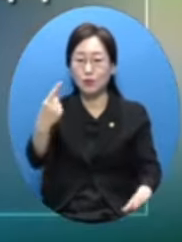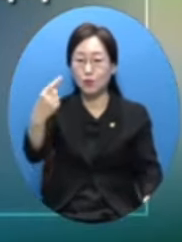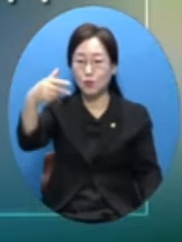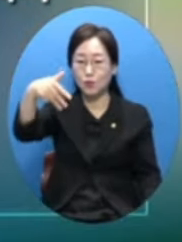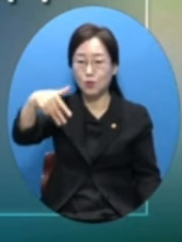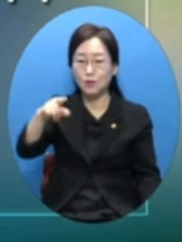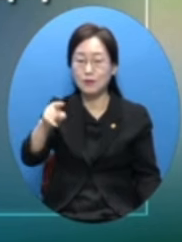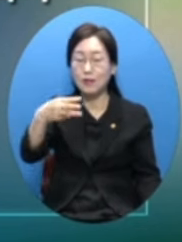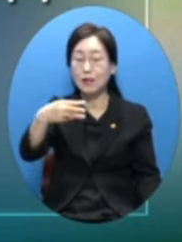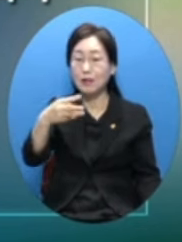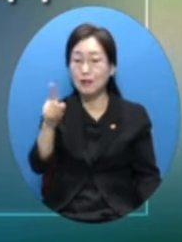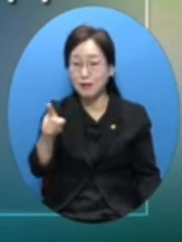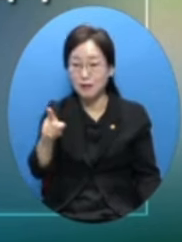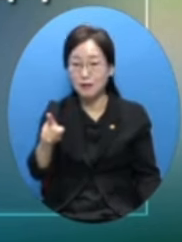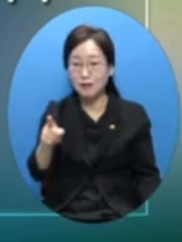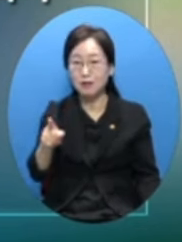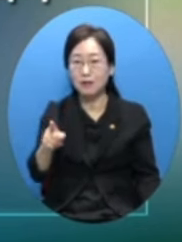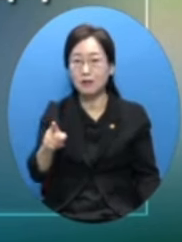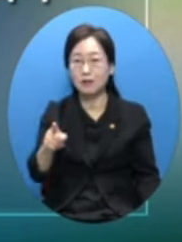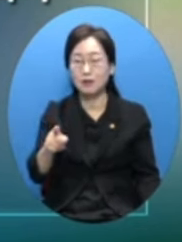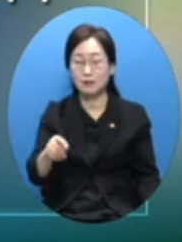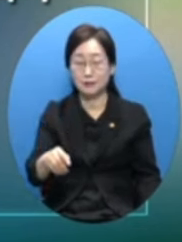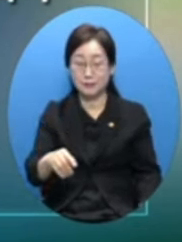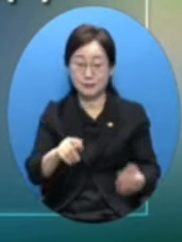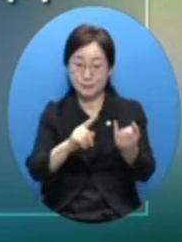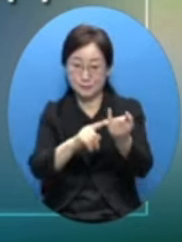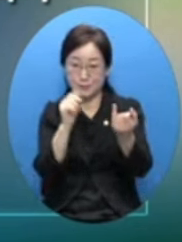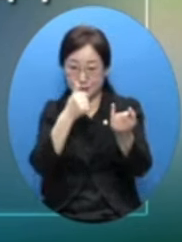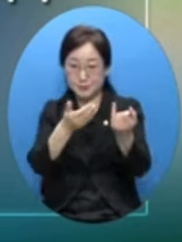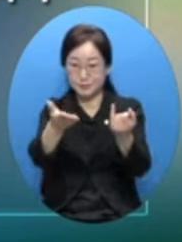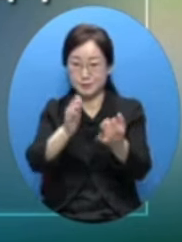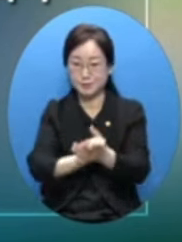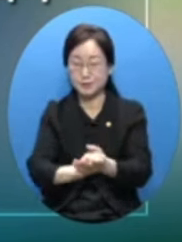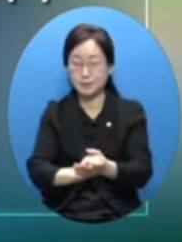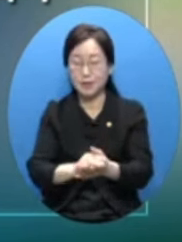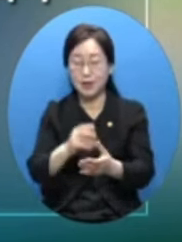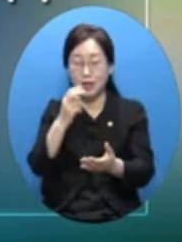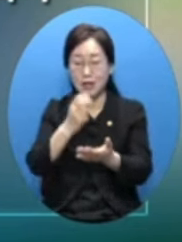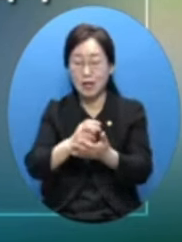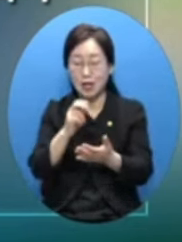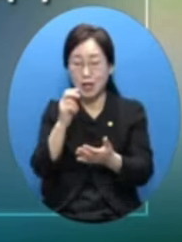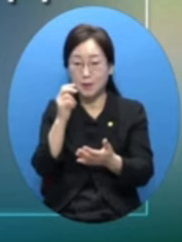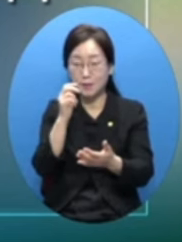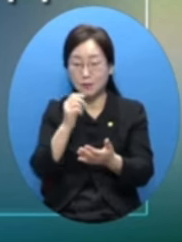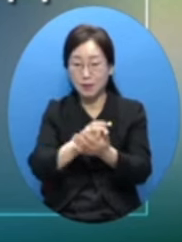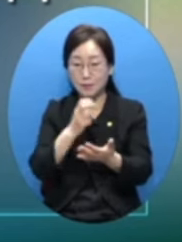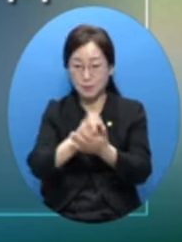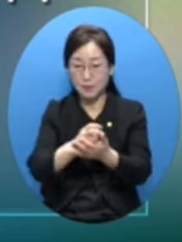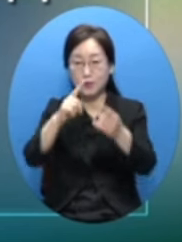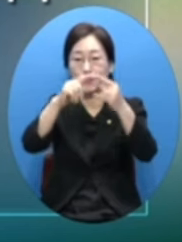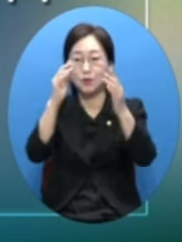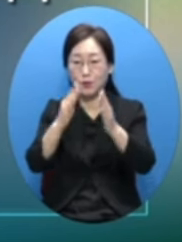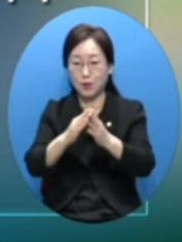홀 선교사님을 소개하기를 원합니다. 미국 감리교 속 의료 선교사님이신데